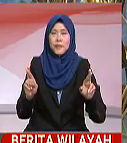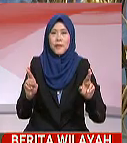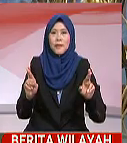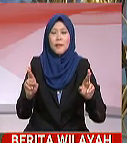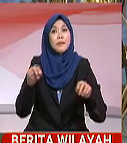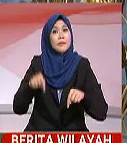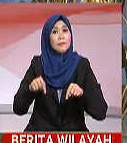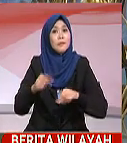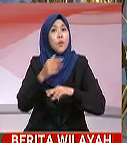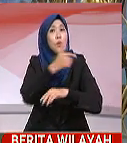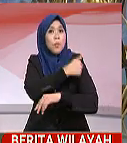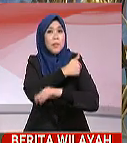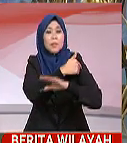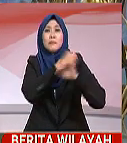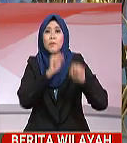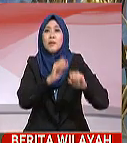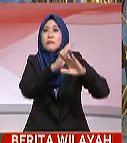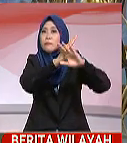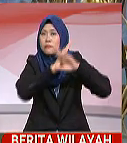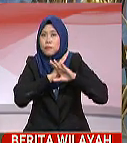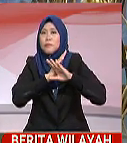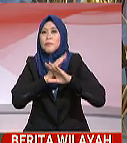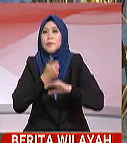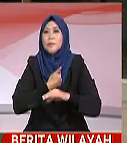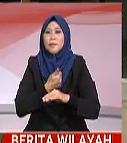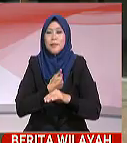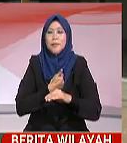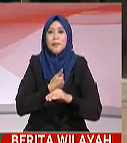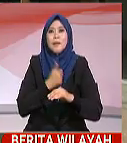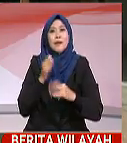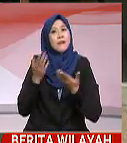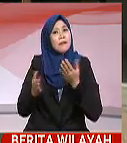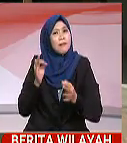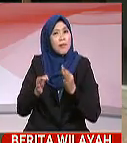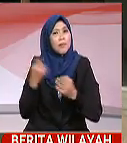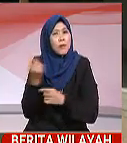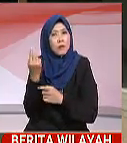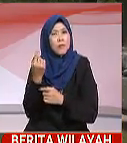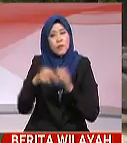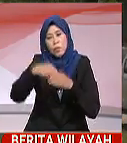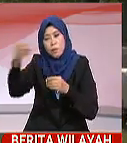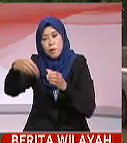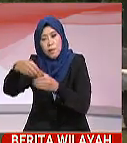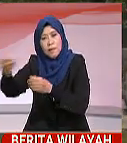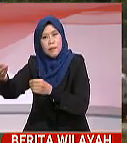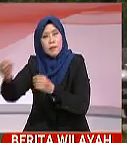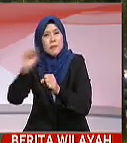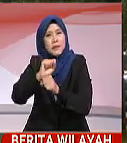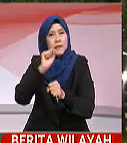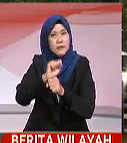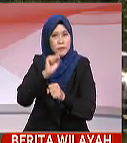ini menjadi salah satu protection kan untuk kita, apatah lagi kalau yang kita sentiasa berada di luar,